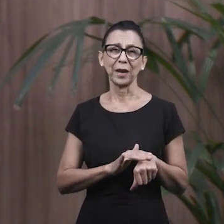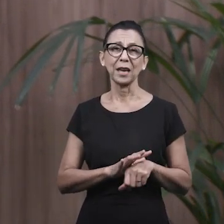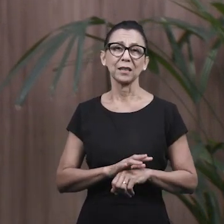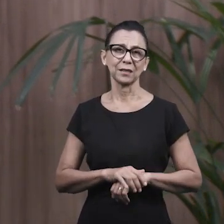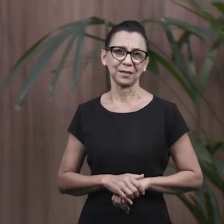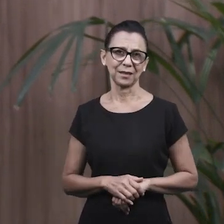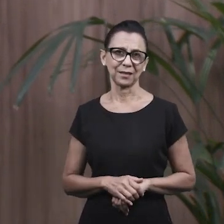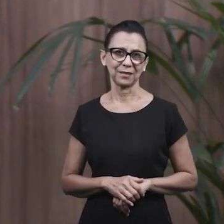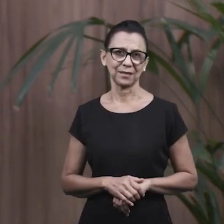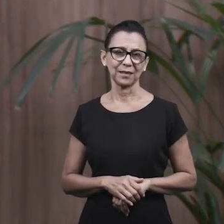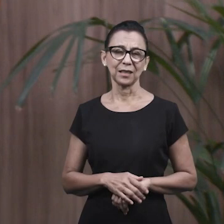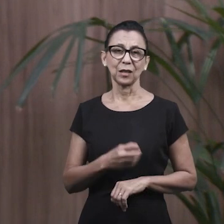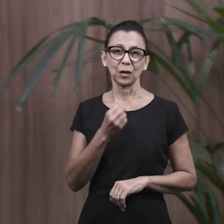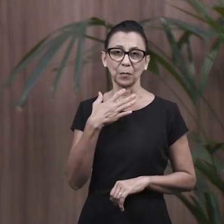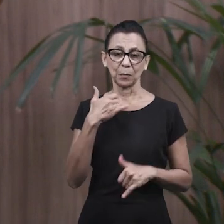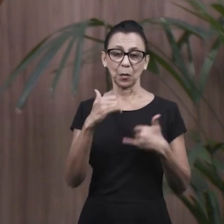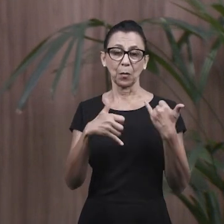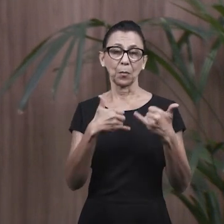une action